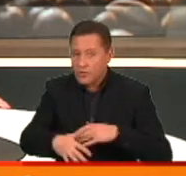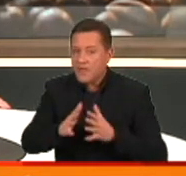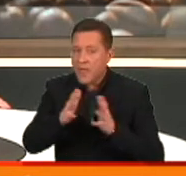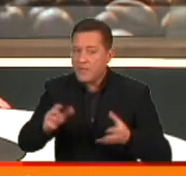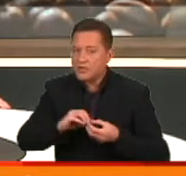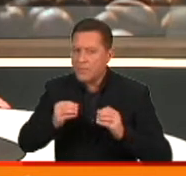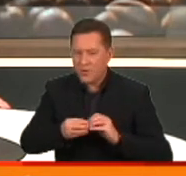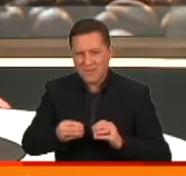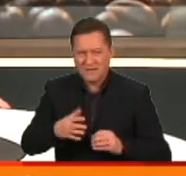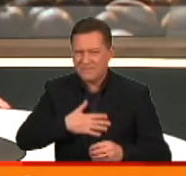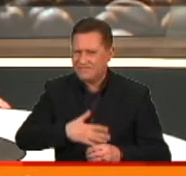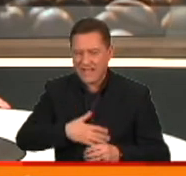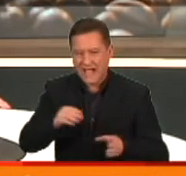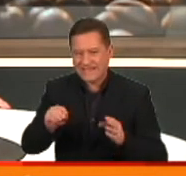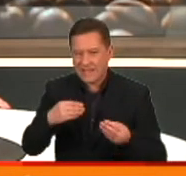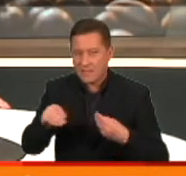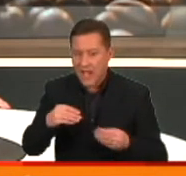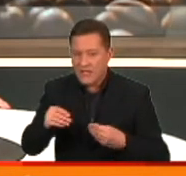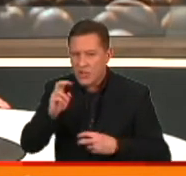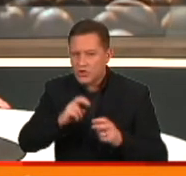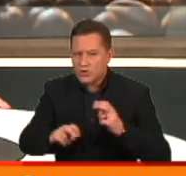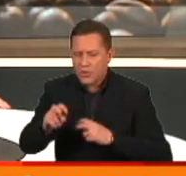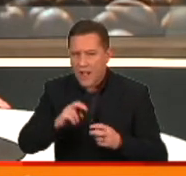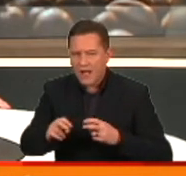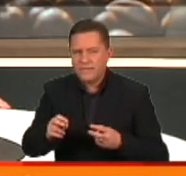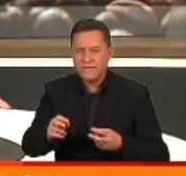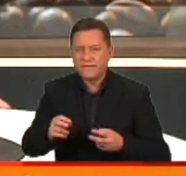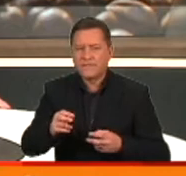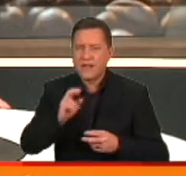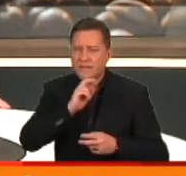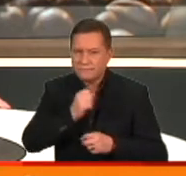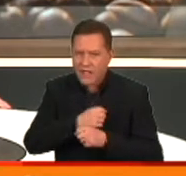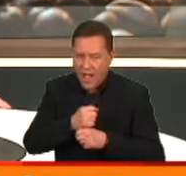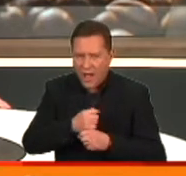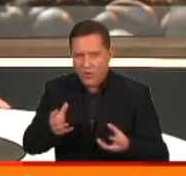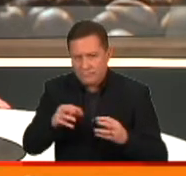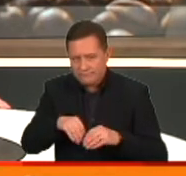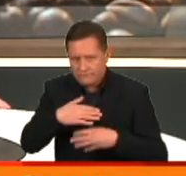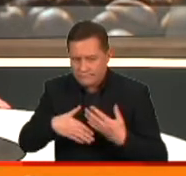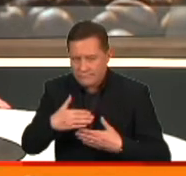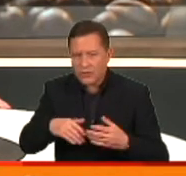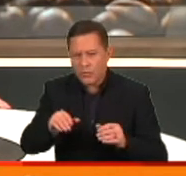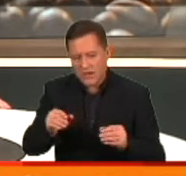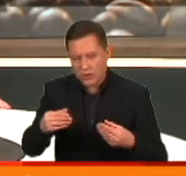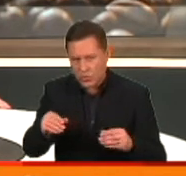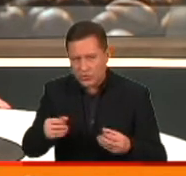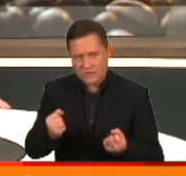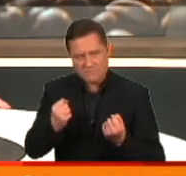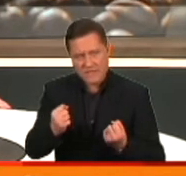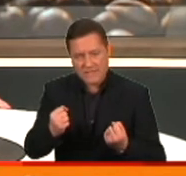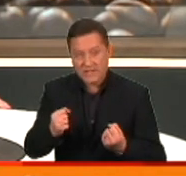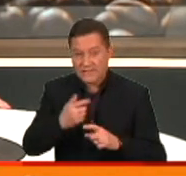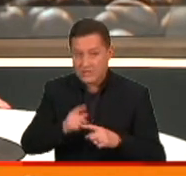проблема – це неякісний пластик. Півроку шукав потрібну консистенцію кави та біополімеру для міцності та гнучкості. І тепер із